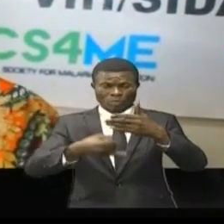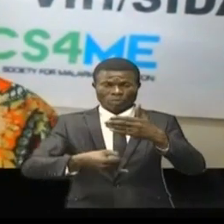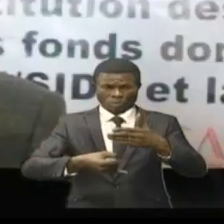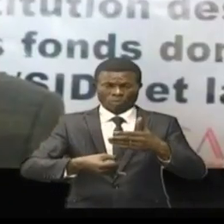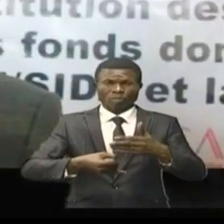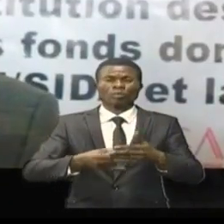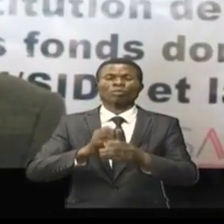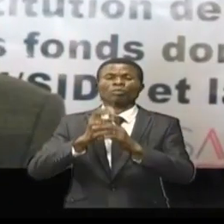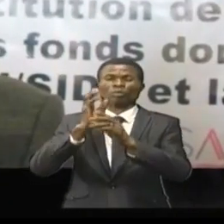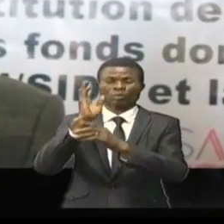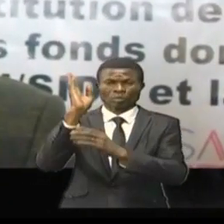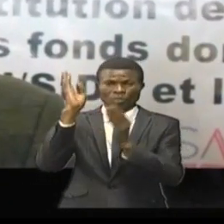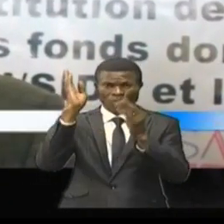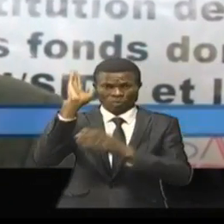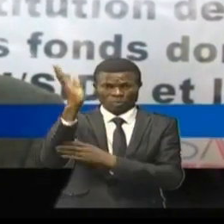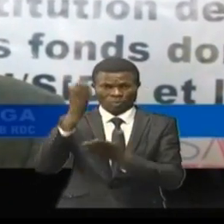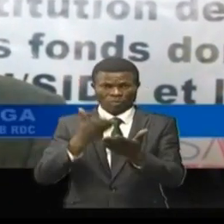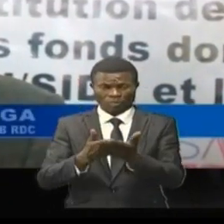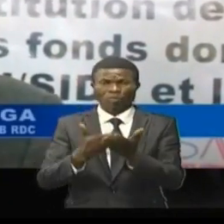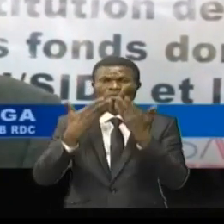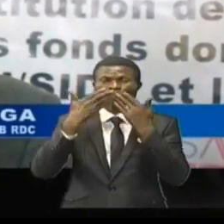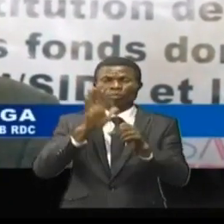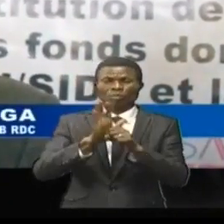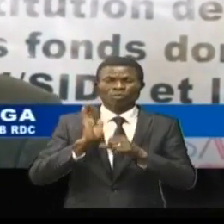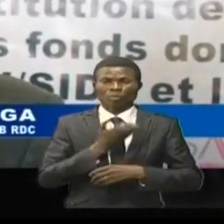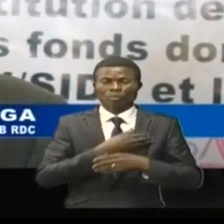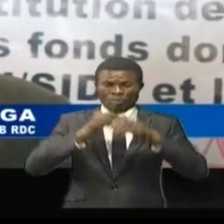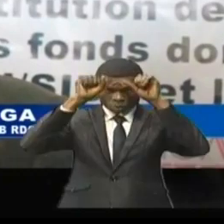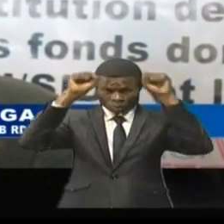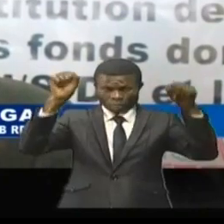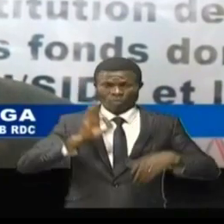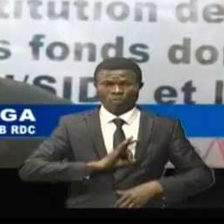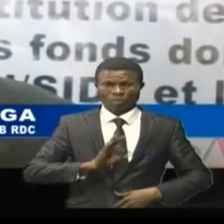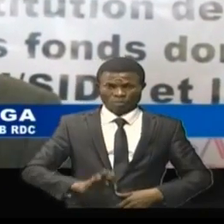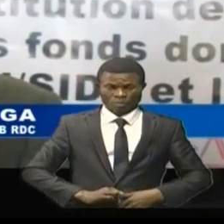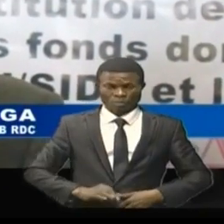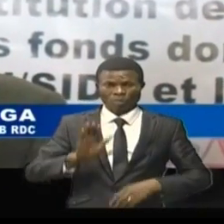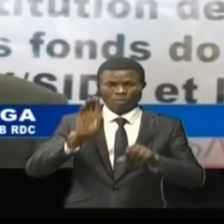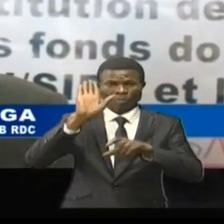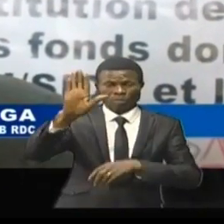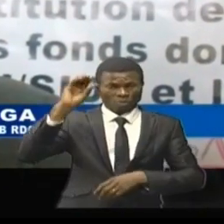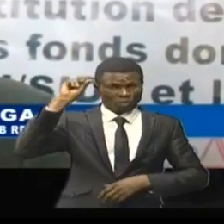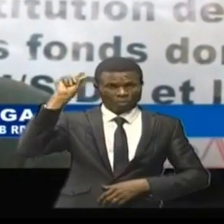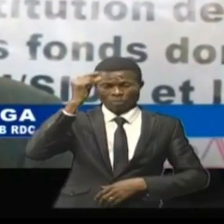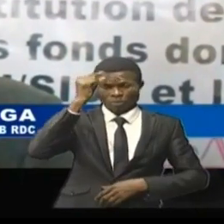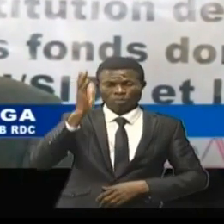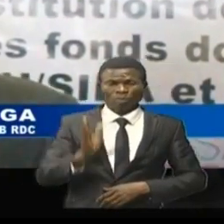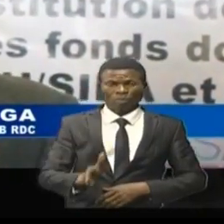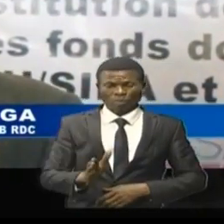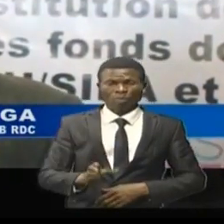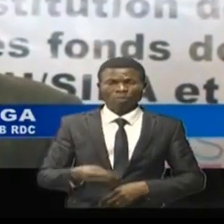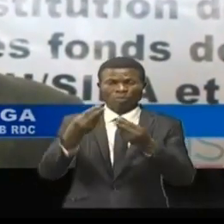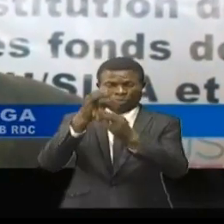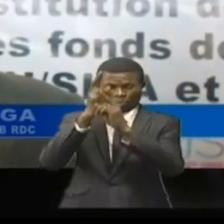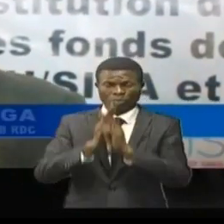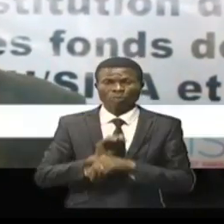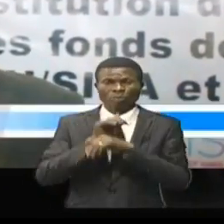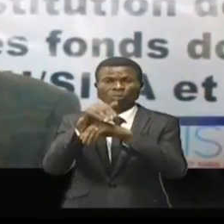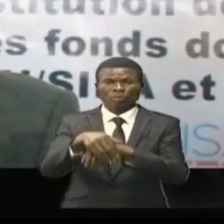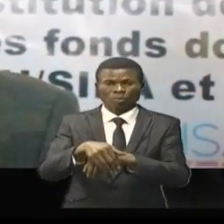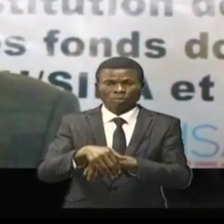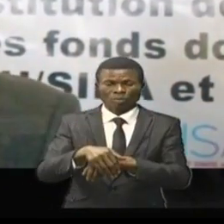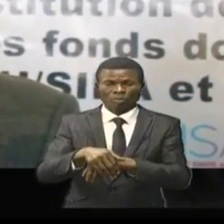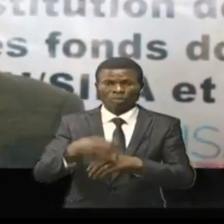reconstitution. Nous voulons remercier notre chef de l'État et son gouvernement d'avoir honoré l'engagement pris lors